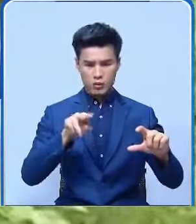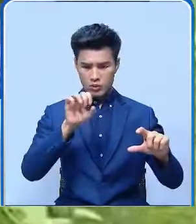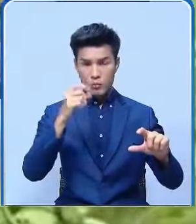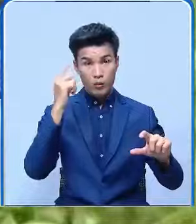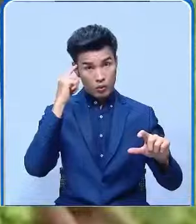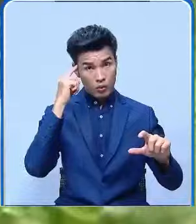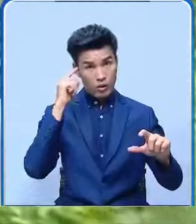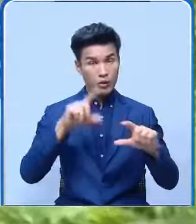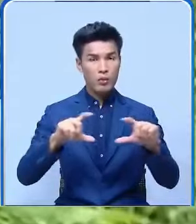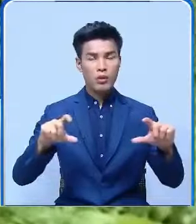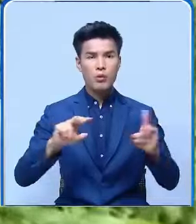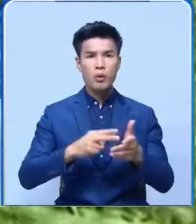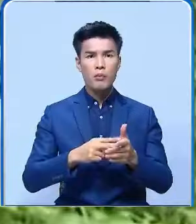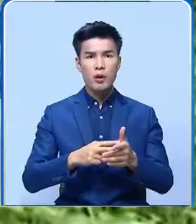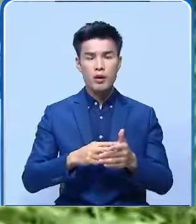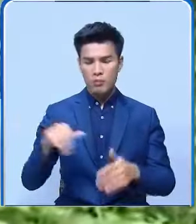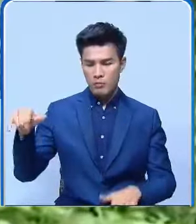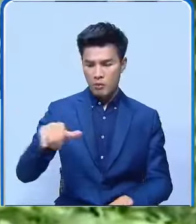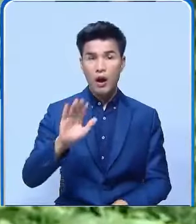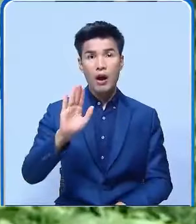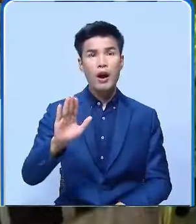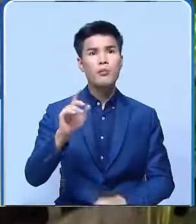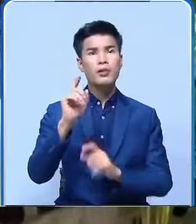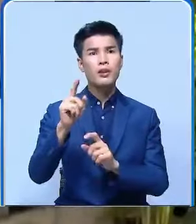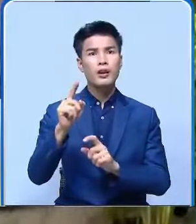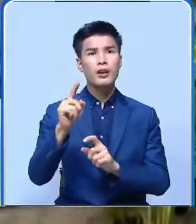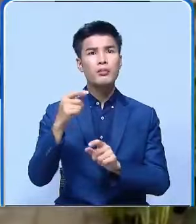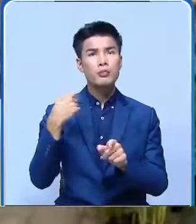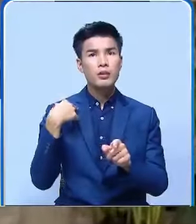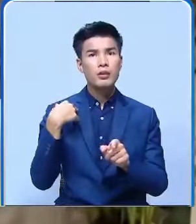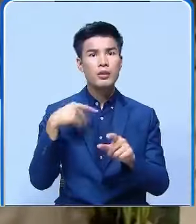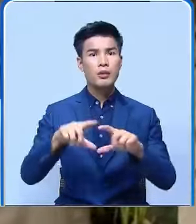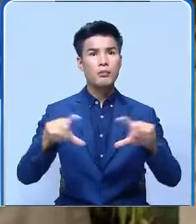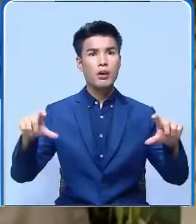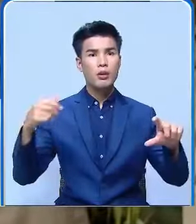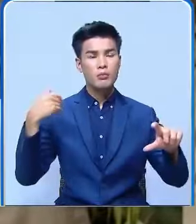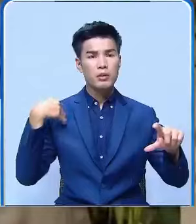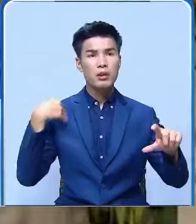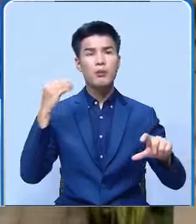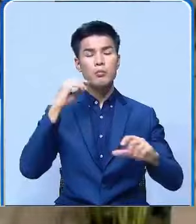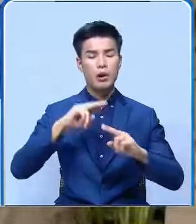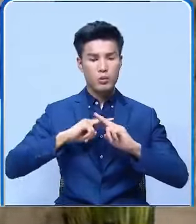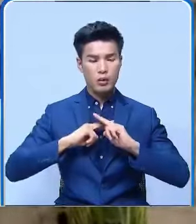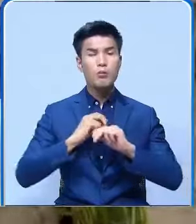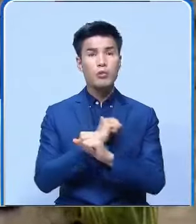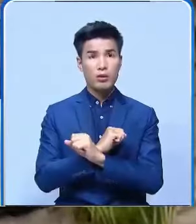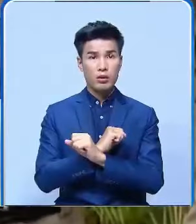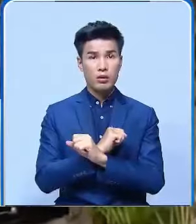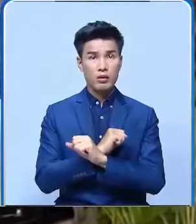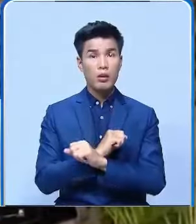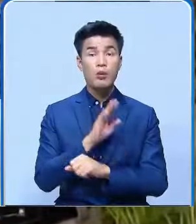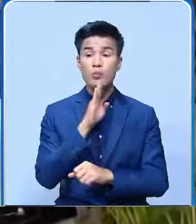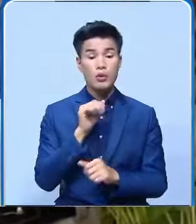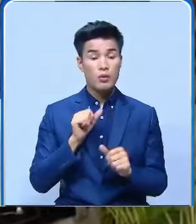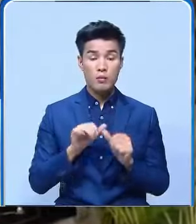ความได้ประมาณว่าหมาผ่านอันตรายอะไรสักอย่างหนึ่งอะค่ะ คือเขาป้องกันบ้านตัวเอง ค ือเจ้าของบ้านนะถ้าเกิดไม่อยู่ใช่ไหม